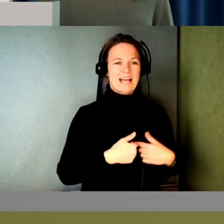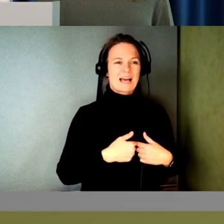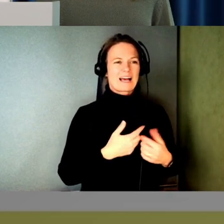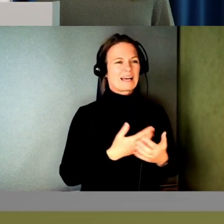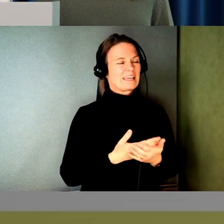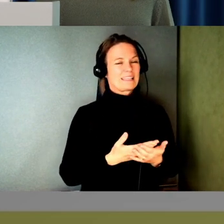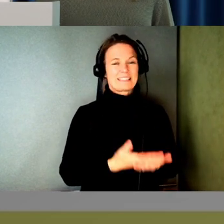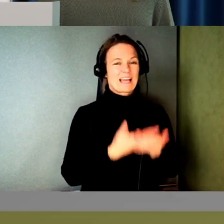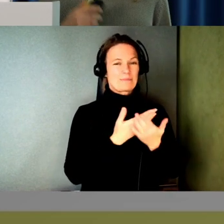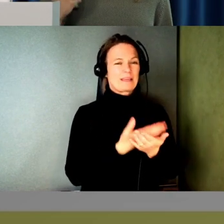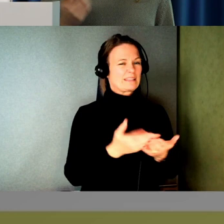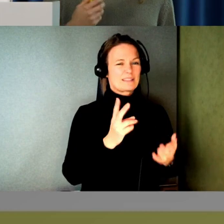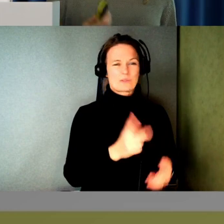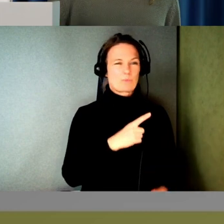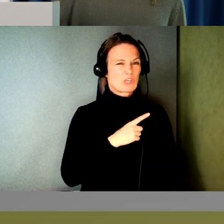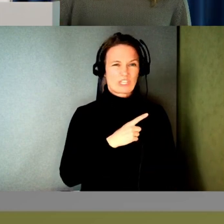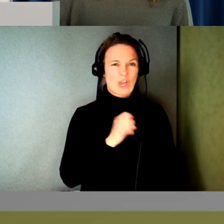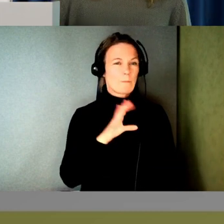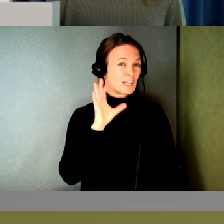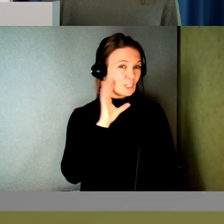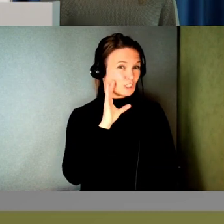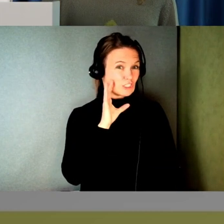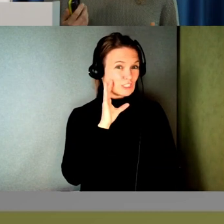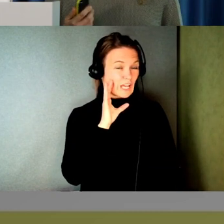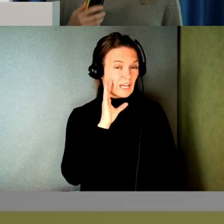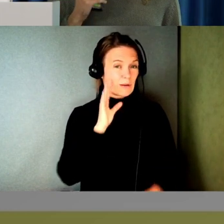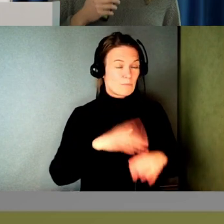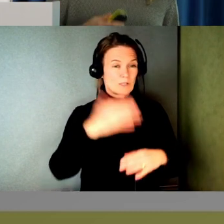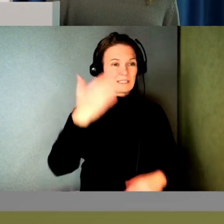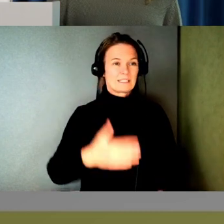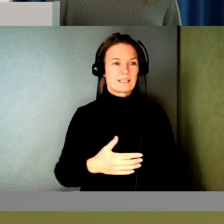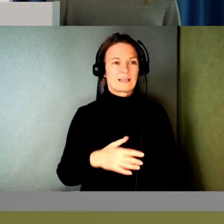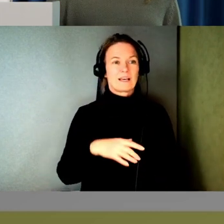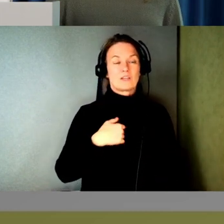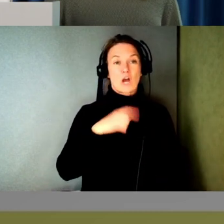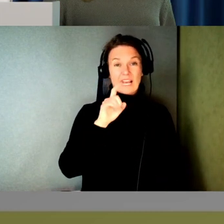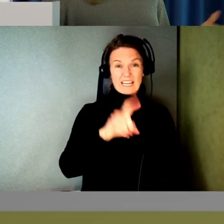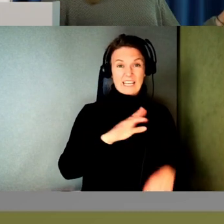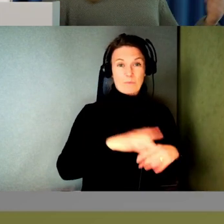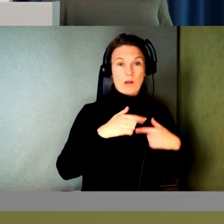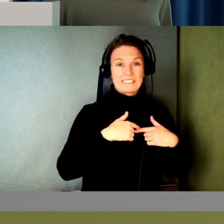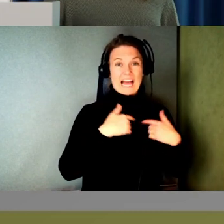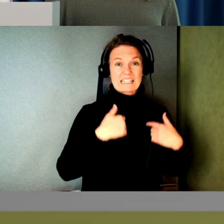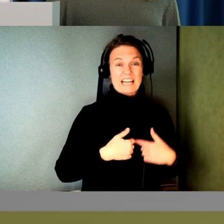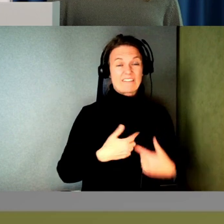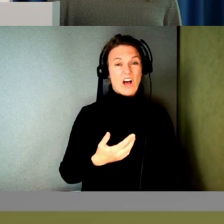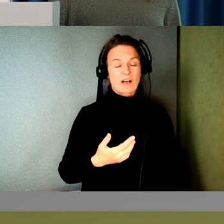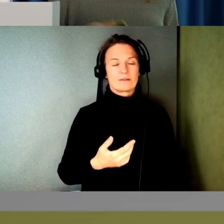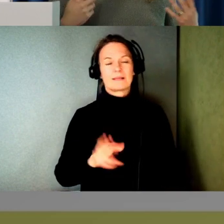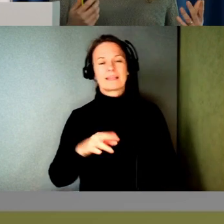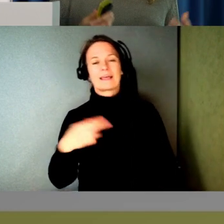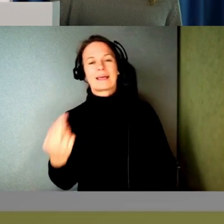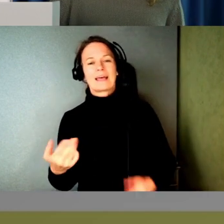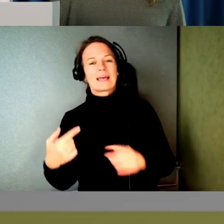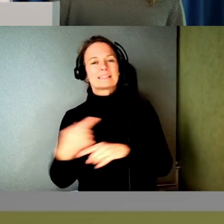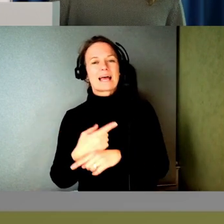hjälpsamt för den som lyssnar igenom sidan Jag vet inte vad som händer när jag klickar på den här men om det står mina favoriter istället